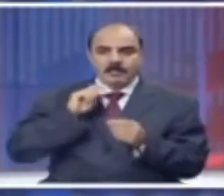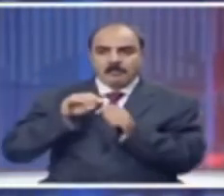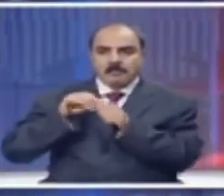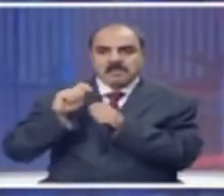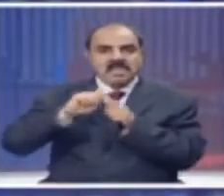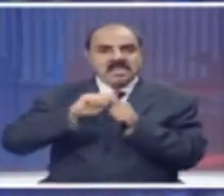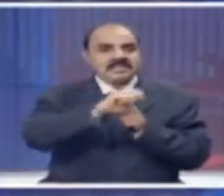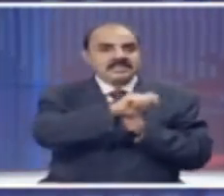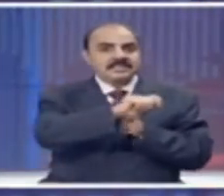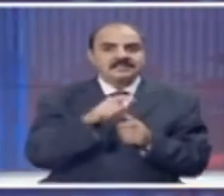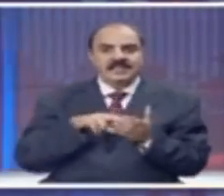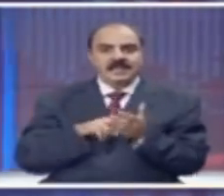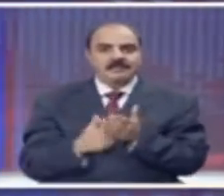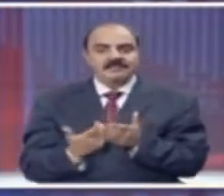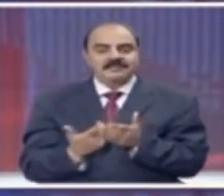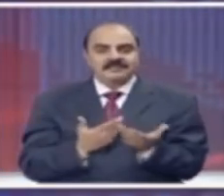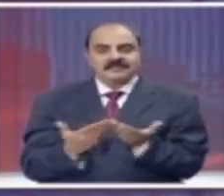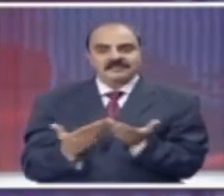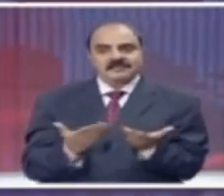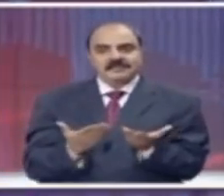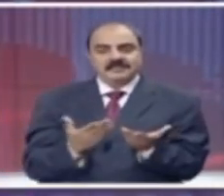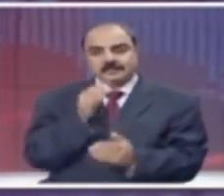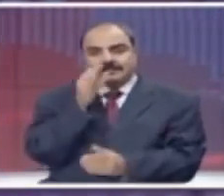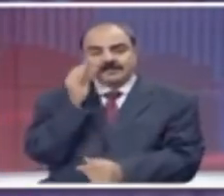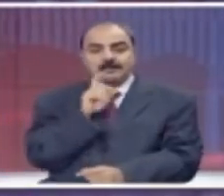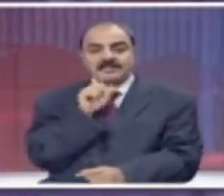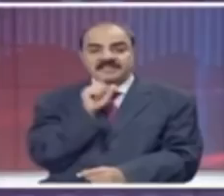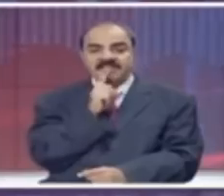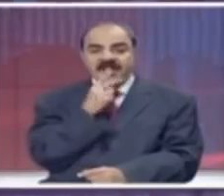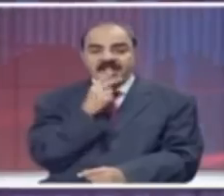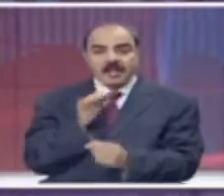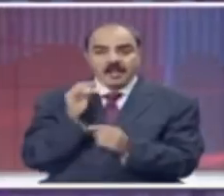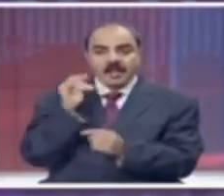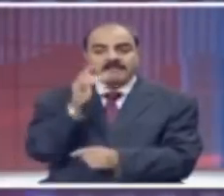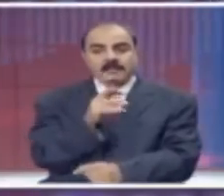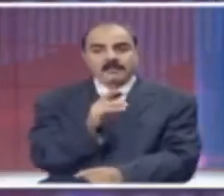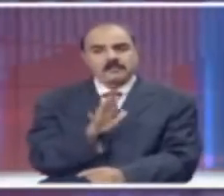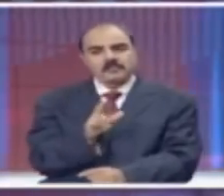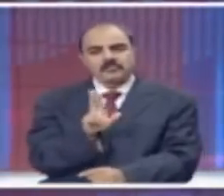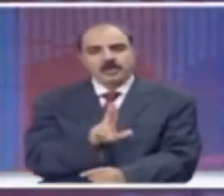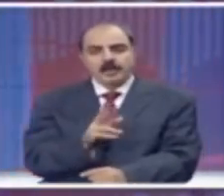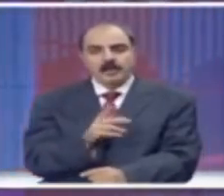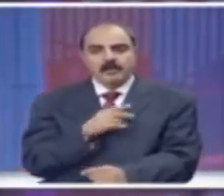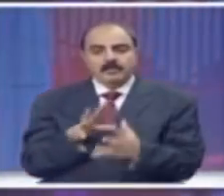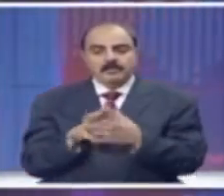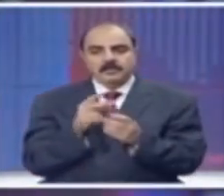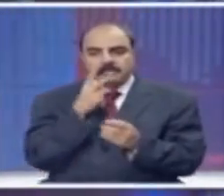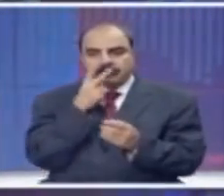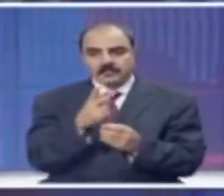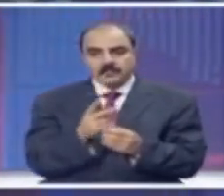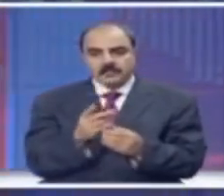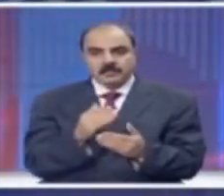بين المرشحين، على سبيل المثال بنسلفانيا وميشيغان. محمد، كيف يبدو